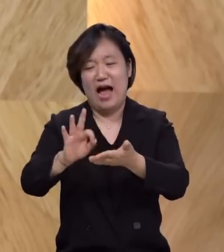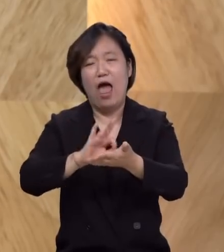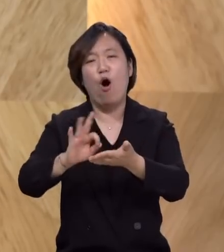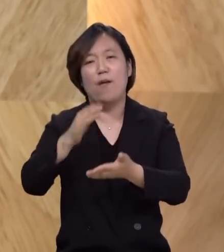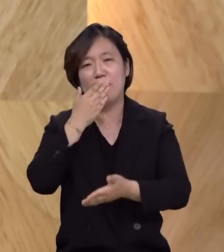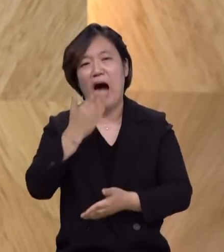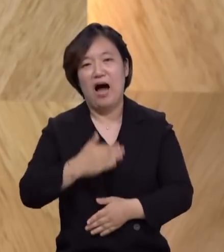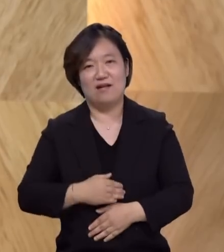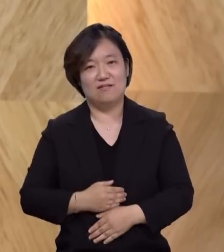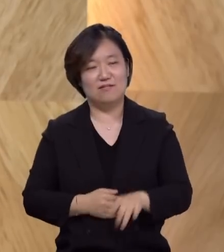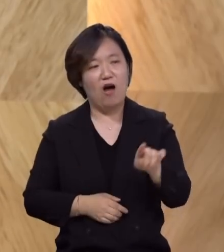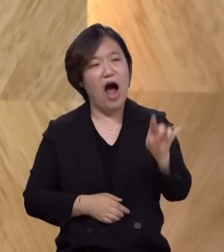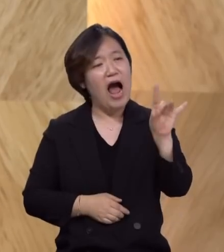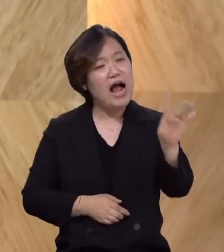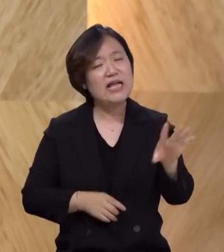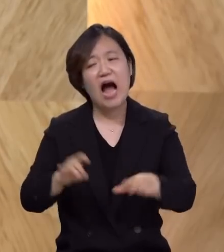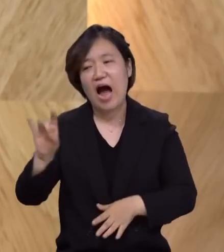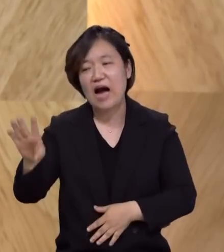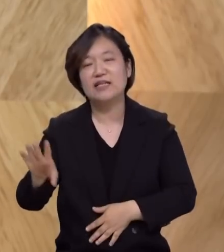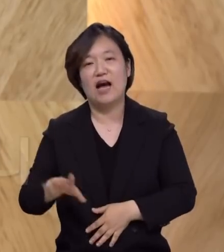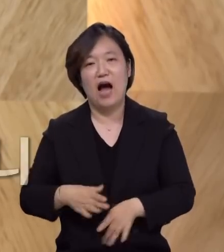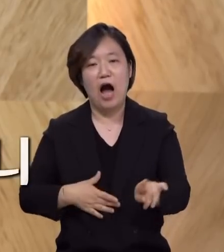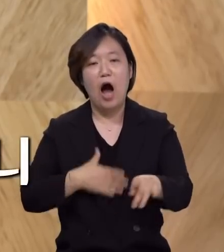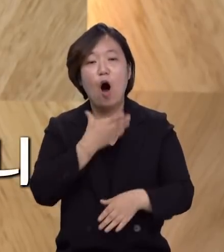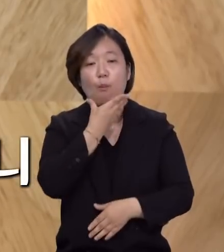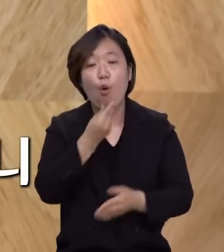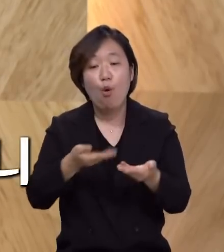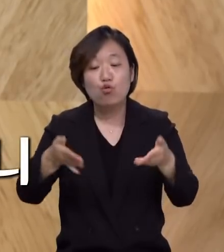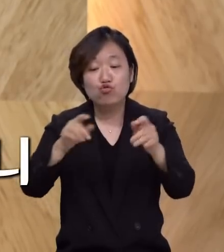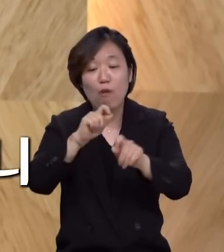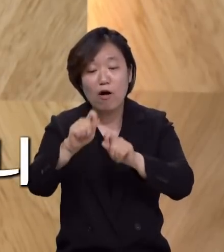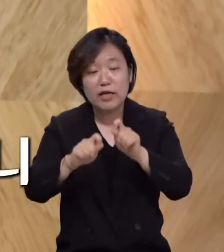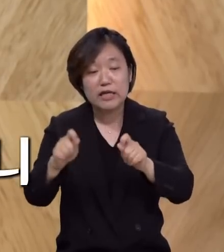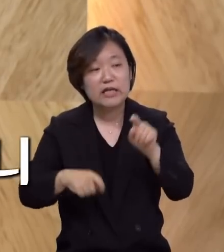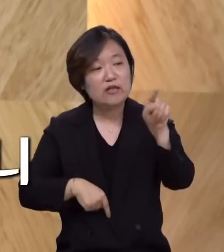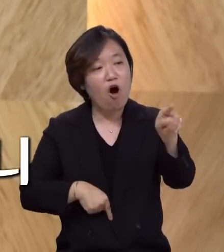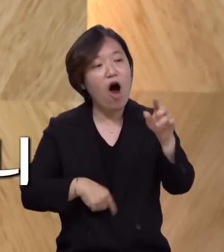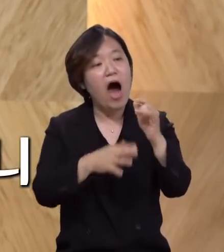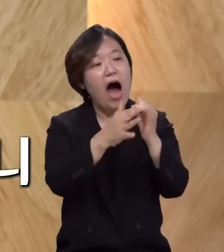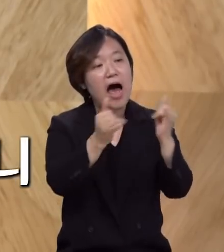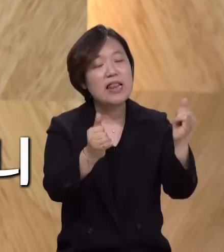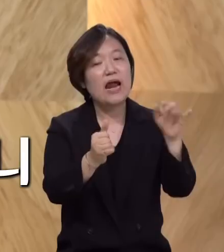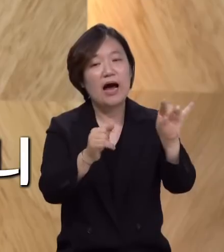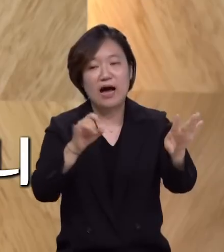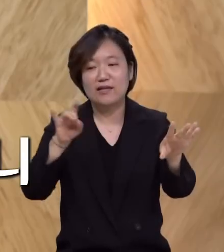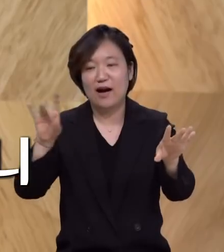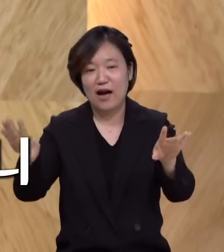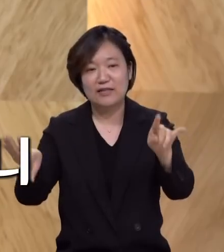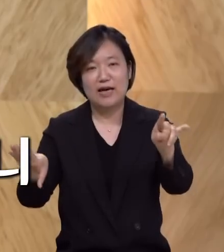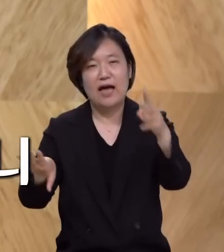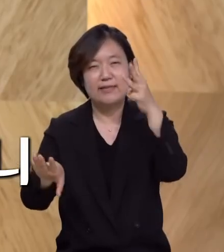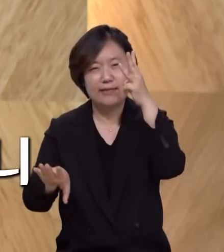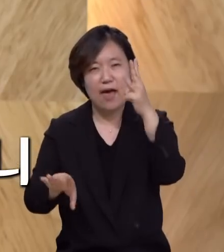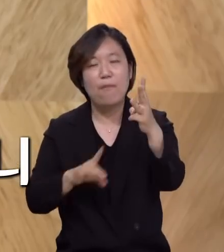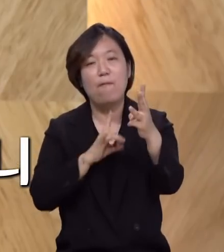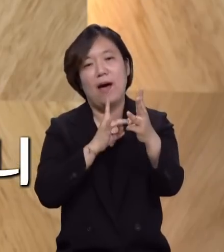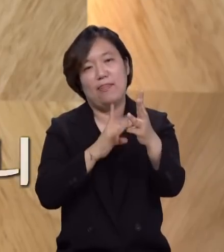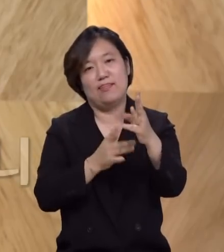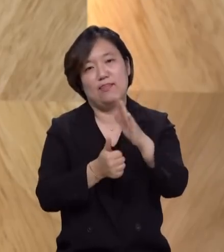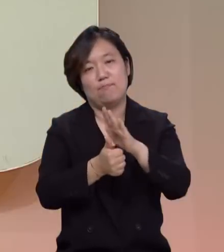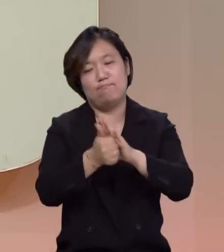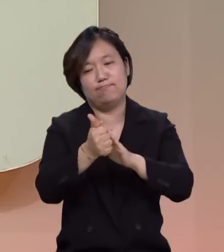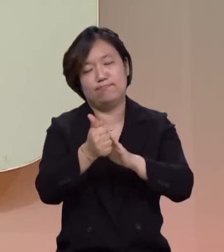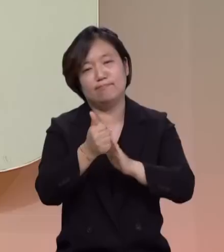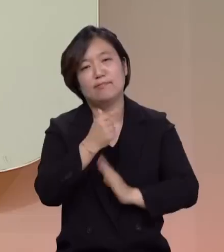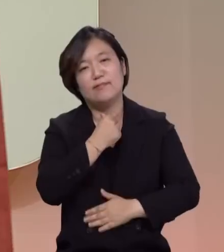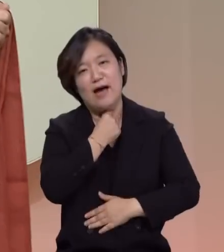사람당 복주머니 하나씩 받았는데 한 사람당 딱 세 번만 소원을 빌 수가 있다